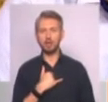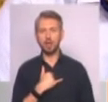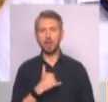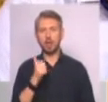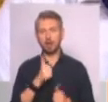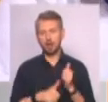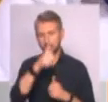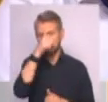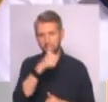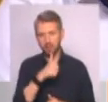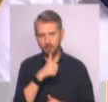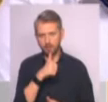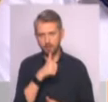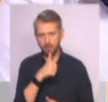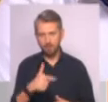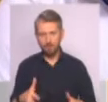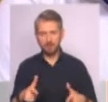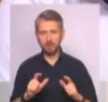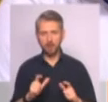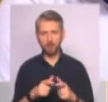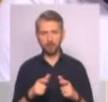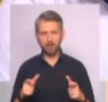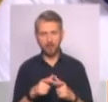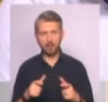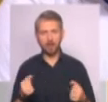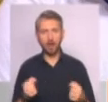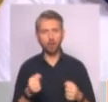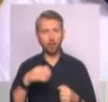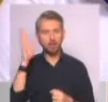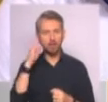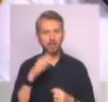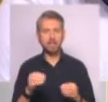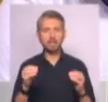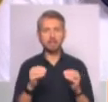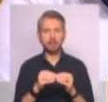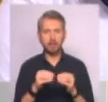ежемесячно выставляют в квитанции холодной воды